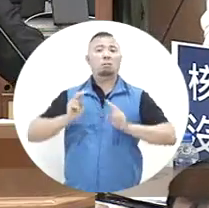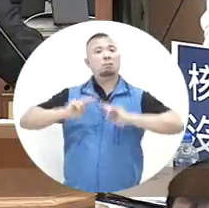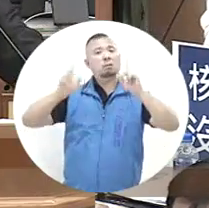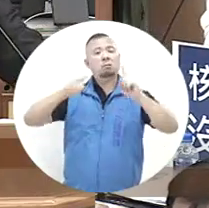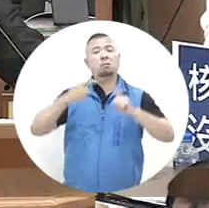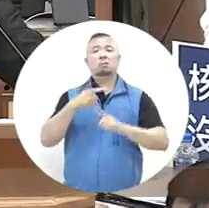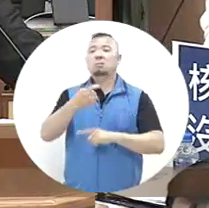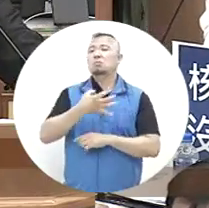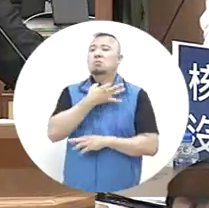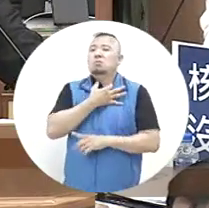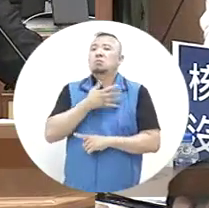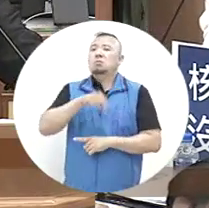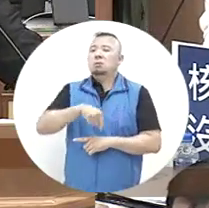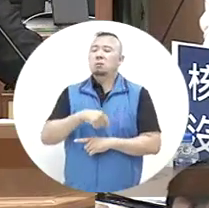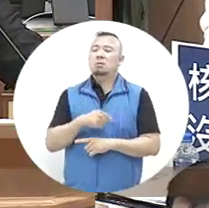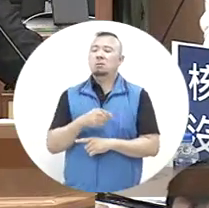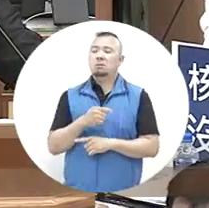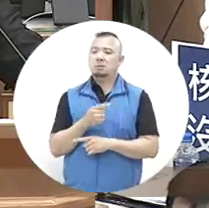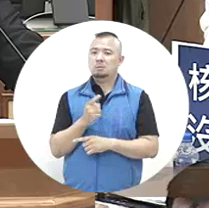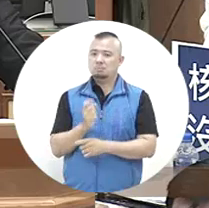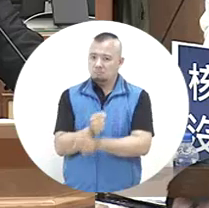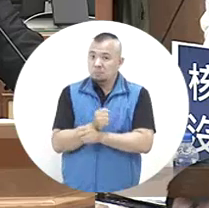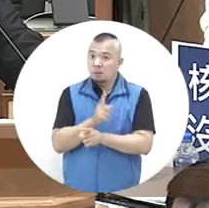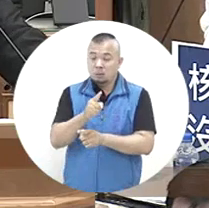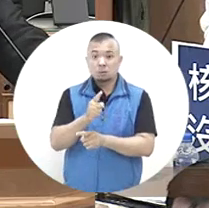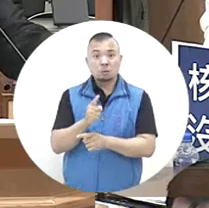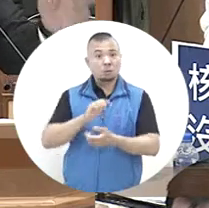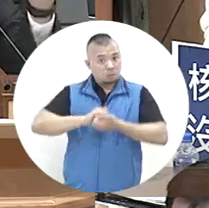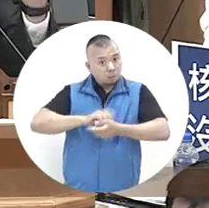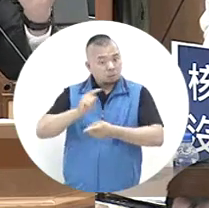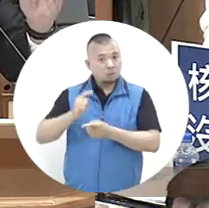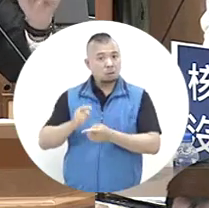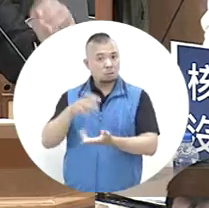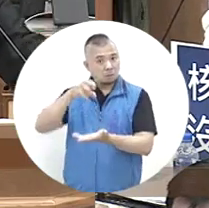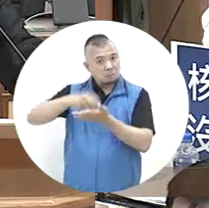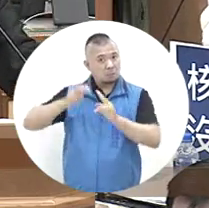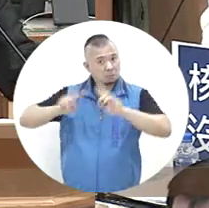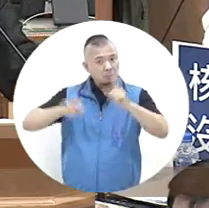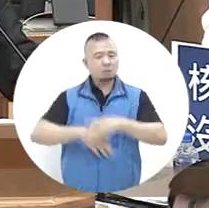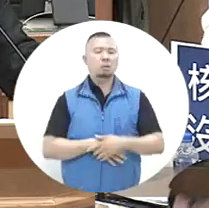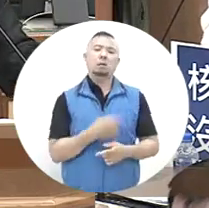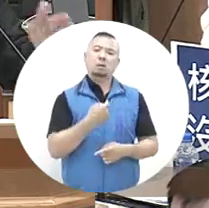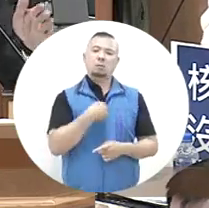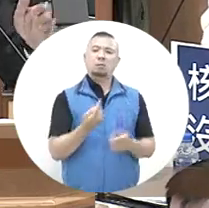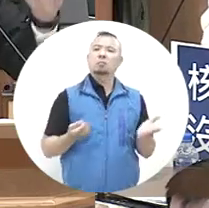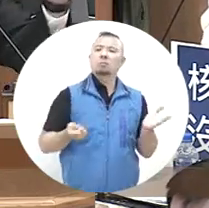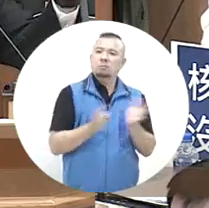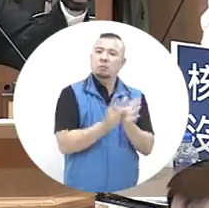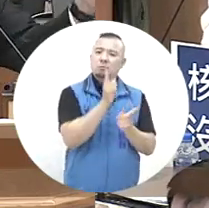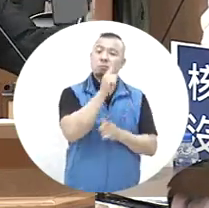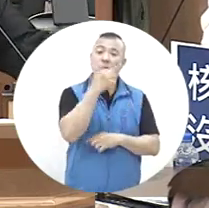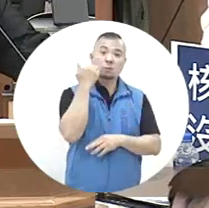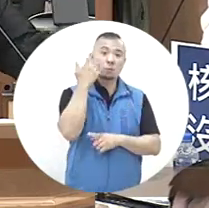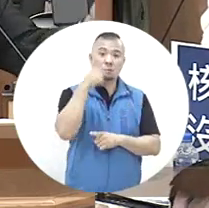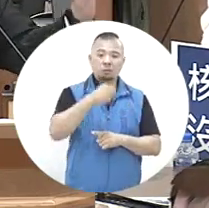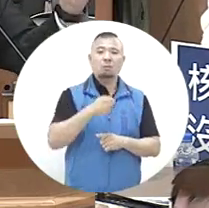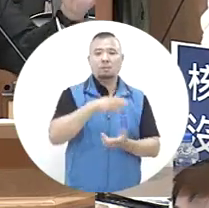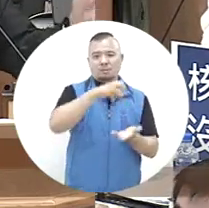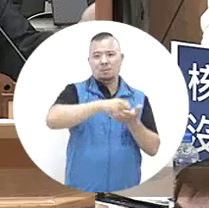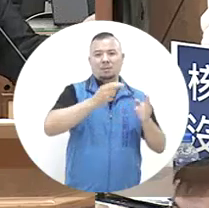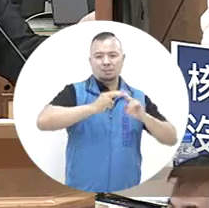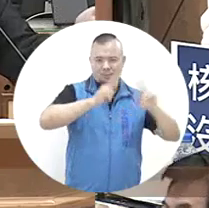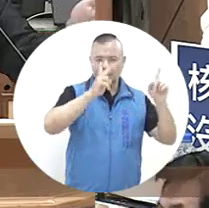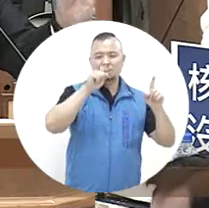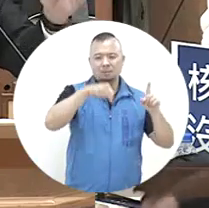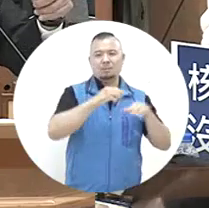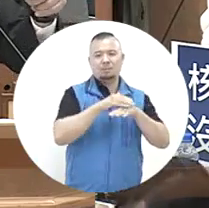要缺电的前提之下，就一定要有核电咯，是这样吗？ 我从头都讲到一句话哈，要用核电，要有先决的条件，要把核